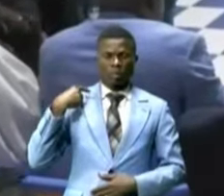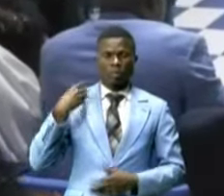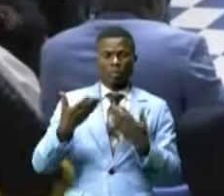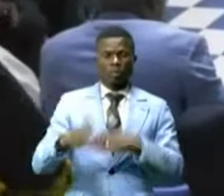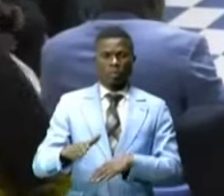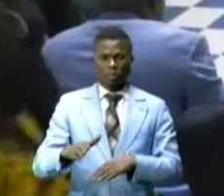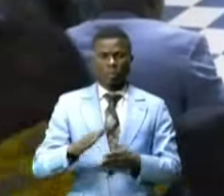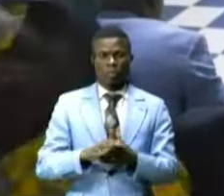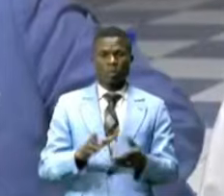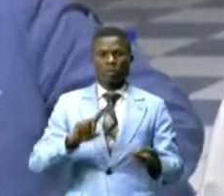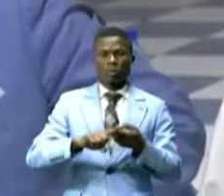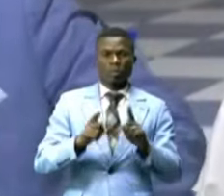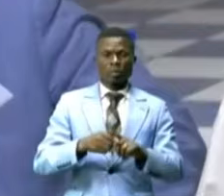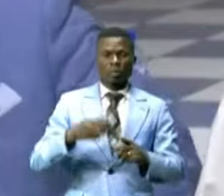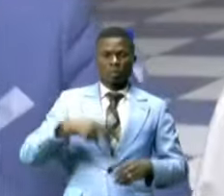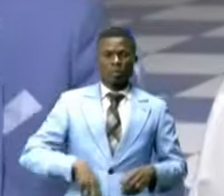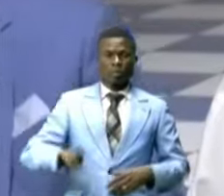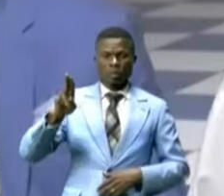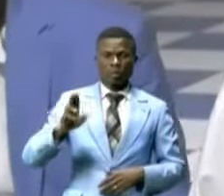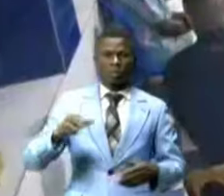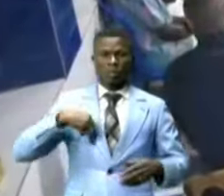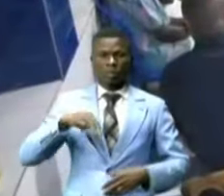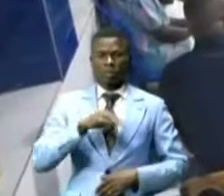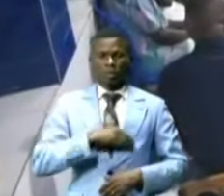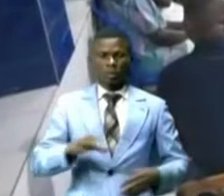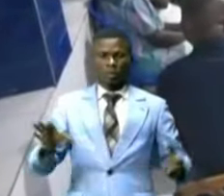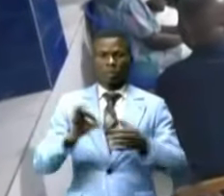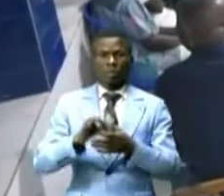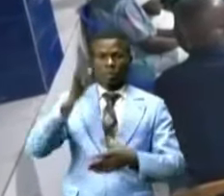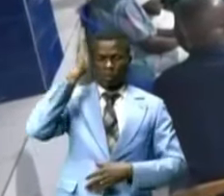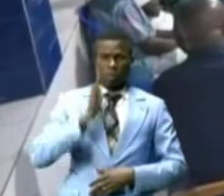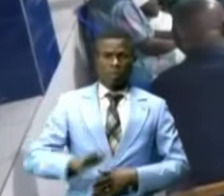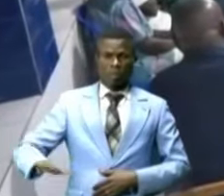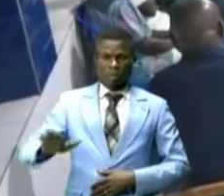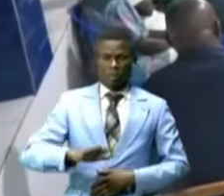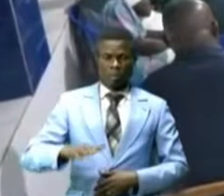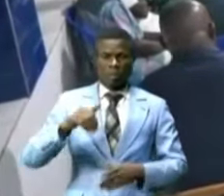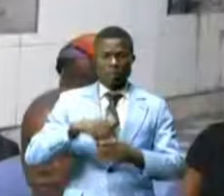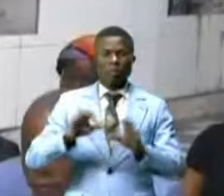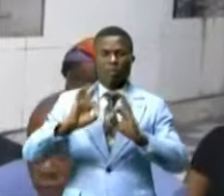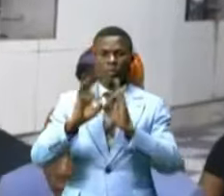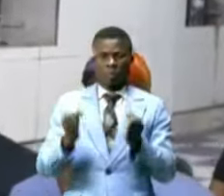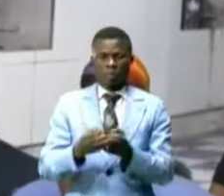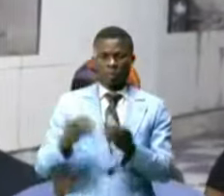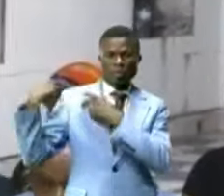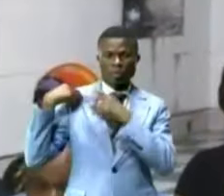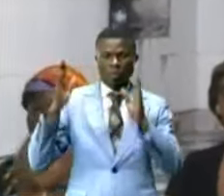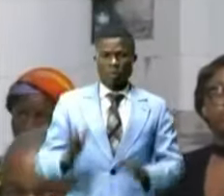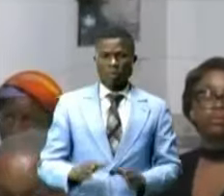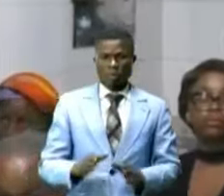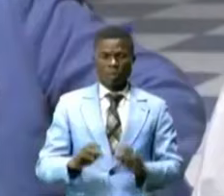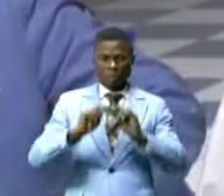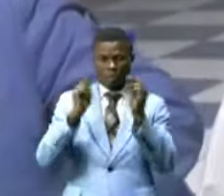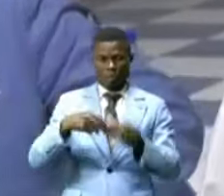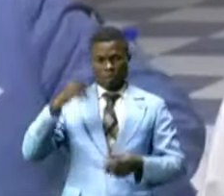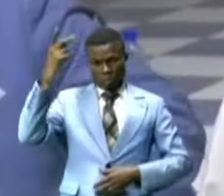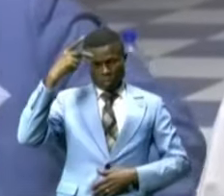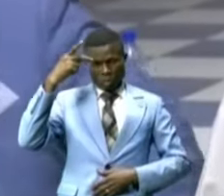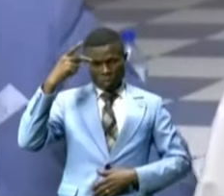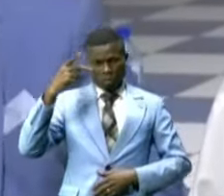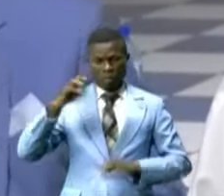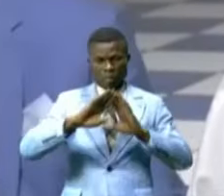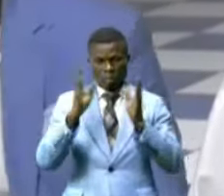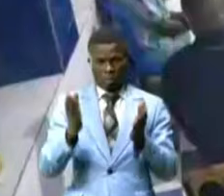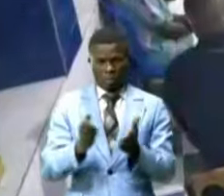de l'IDPS et membres de l'Union sacrée de la nation auprès de sa famille et des responsables de son mouvement. À l'unanimité, tous